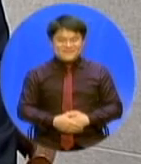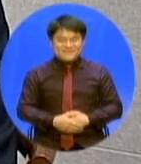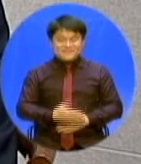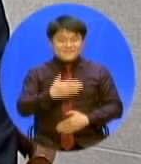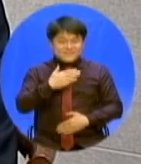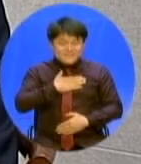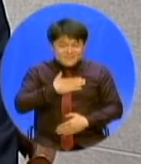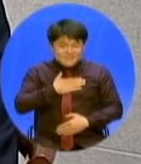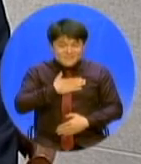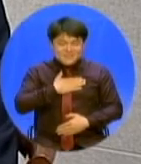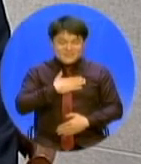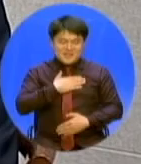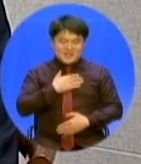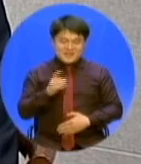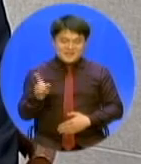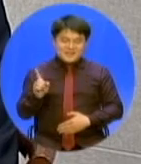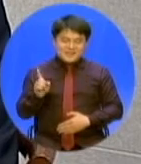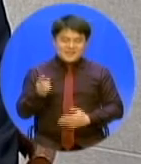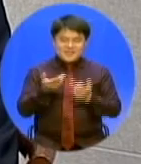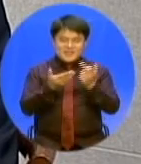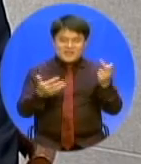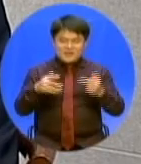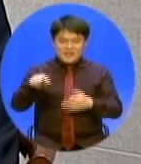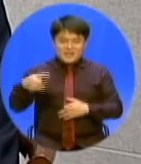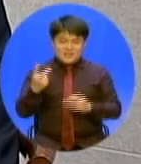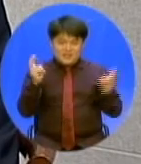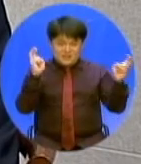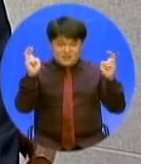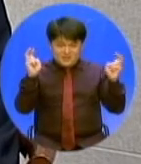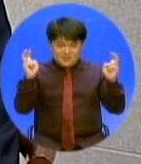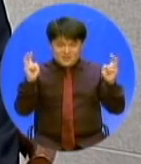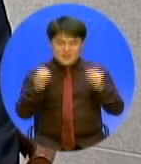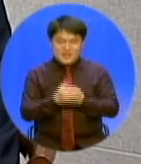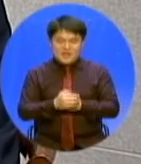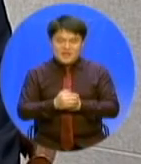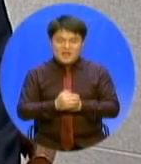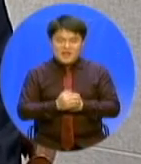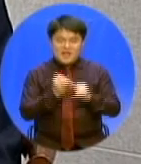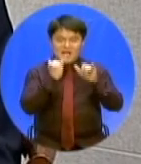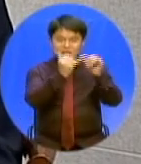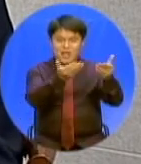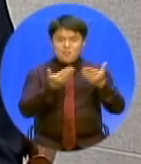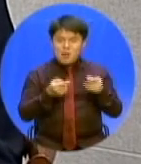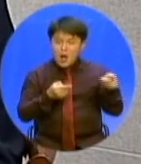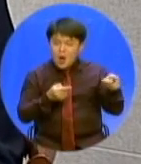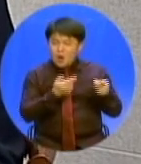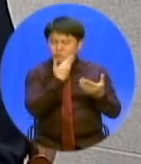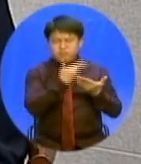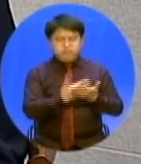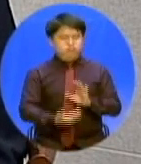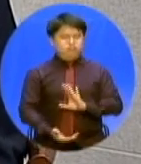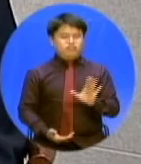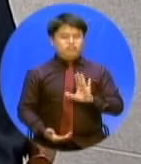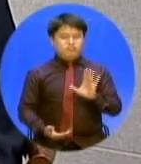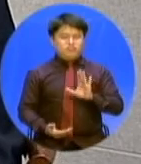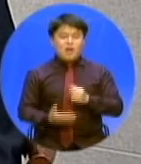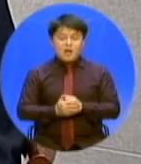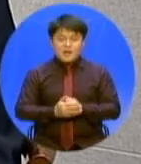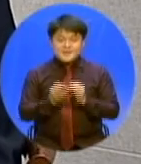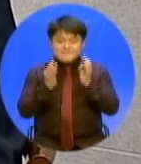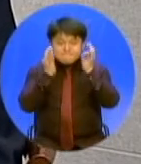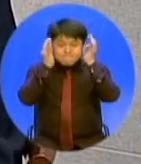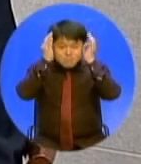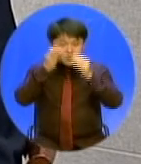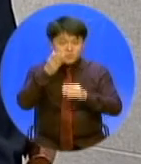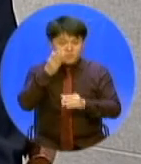사실은 저희 강원랜드가 뭐 이런 상이 중요한 게 아니라 지금 이런 노력을 지금